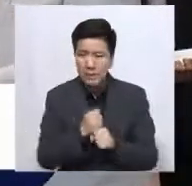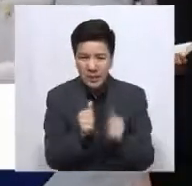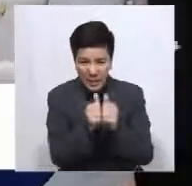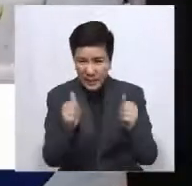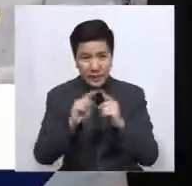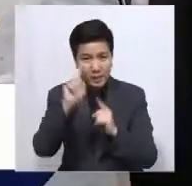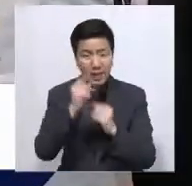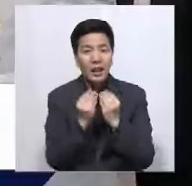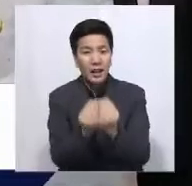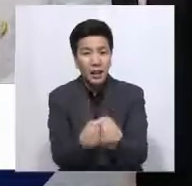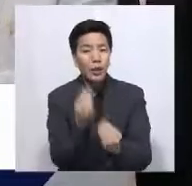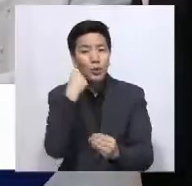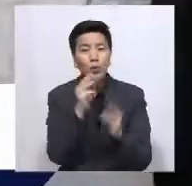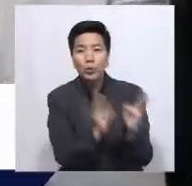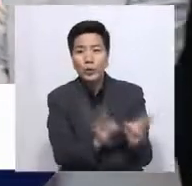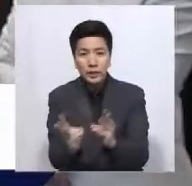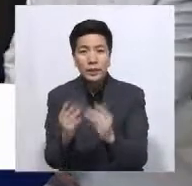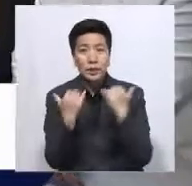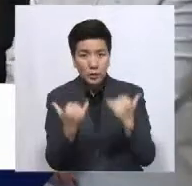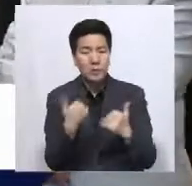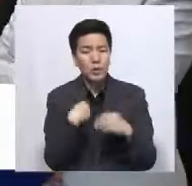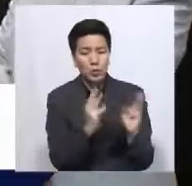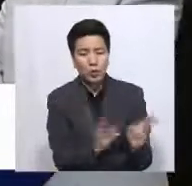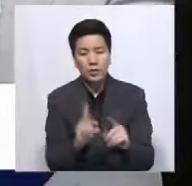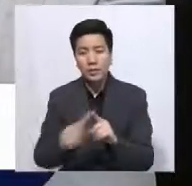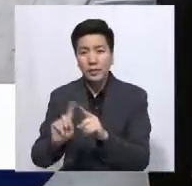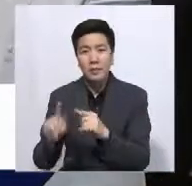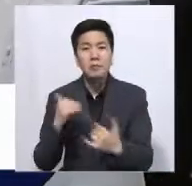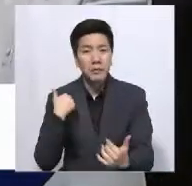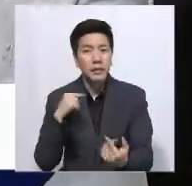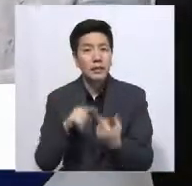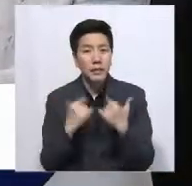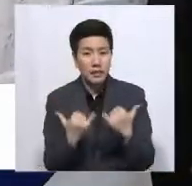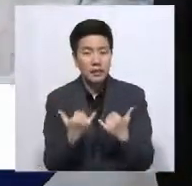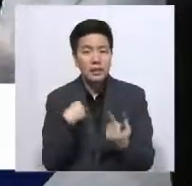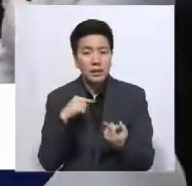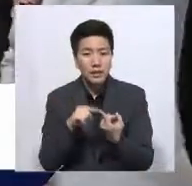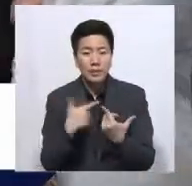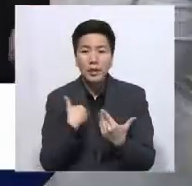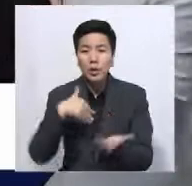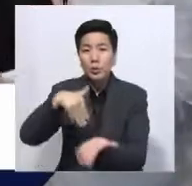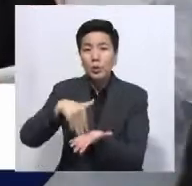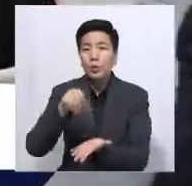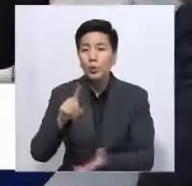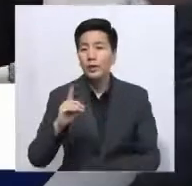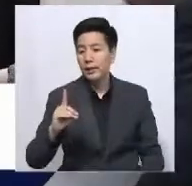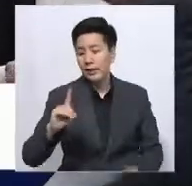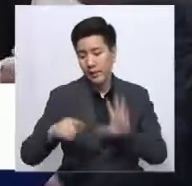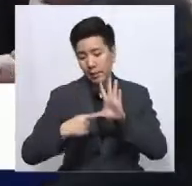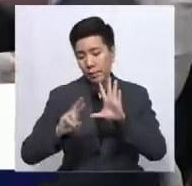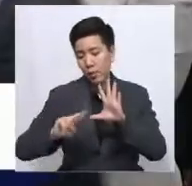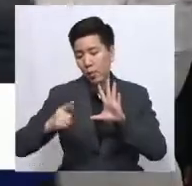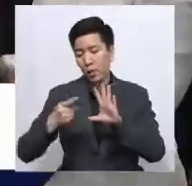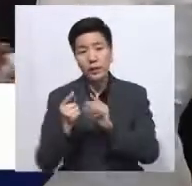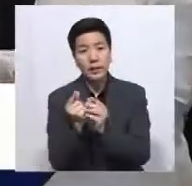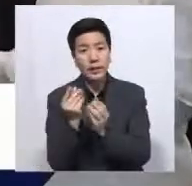ดนะในทุกช่องทางนะครับวันนี้มีหลายช่องทางด้วยกันตอนนี้ในส่วนของศูนย์ลงธรรมในส่วนของสายตรงไทยนิยมน